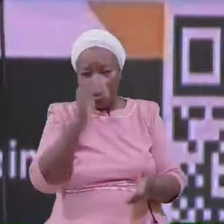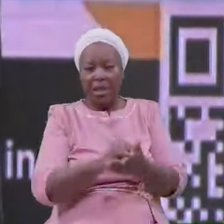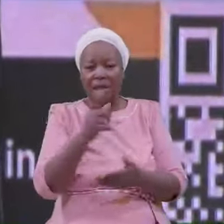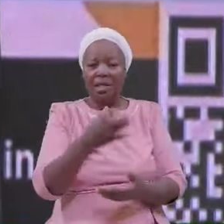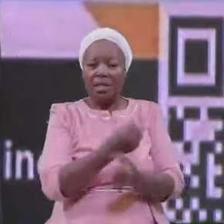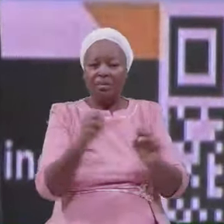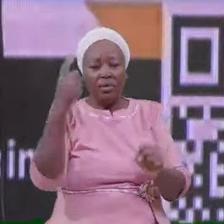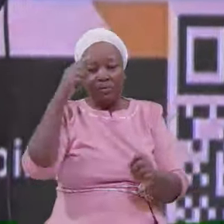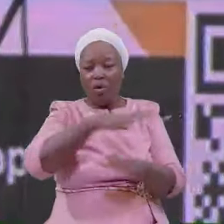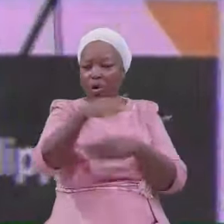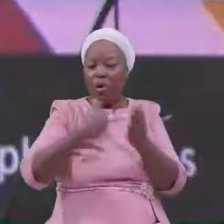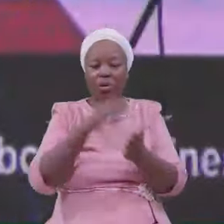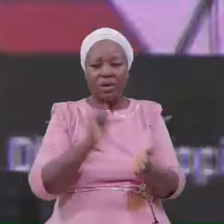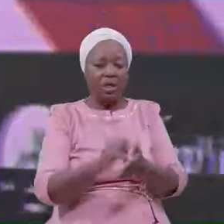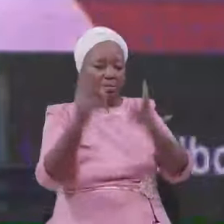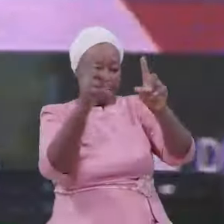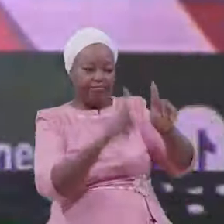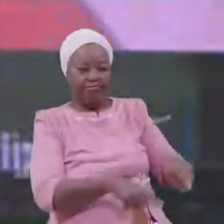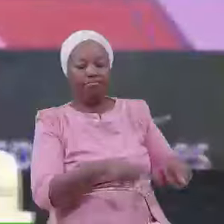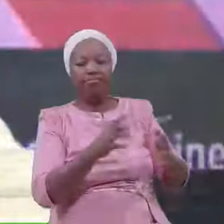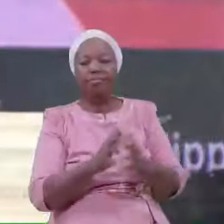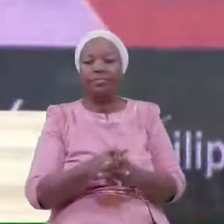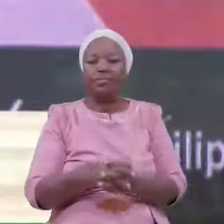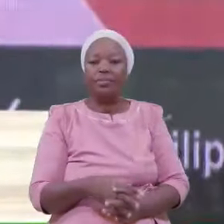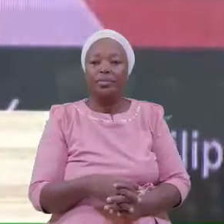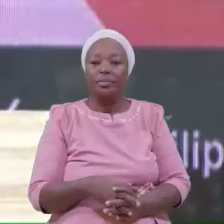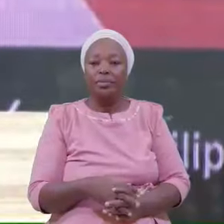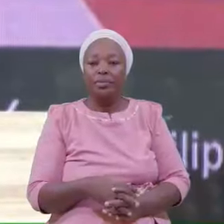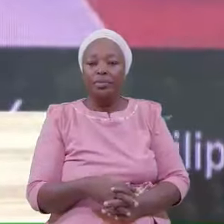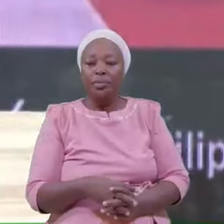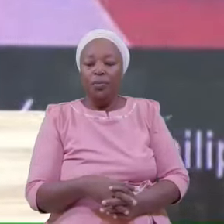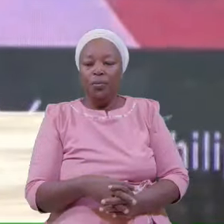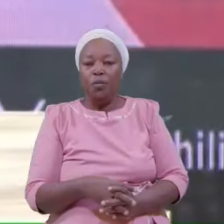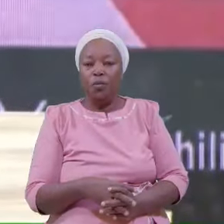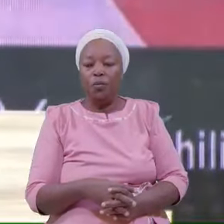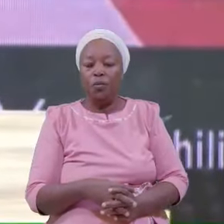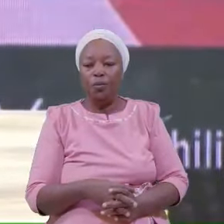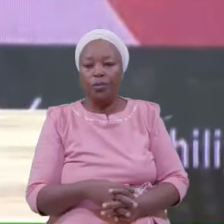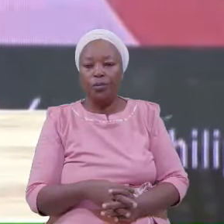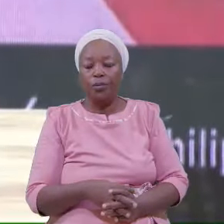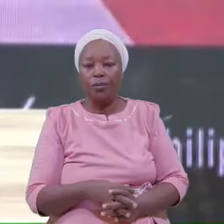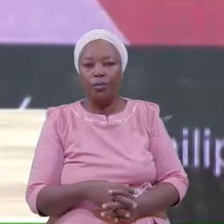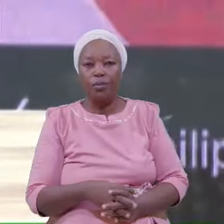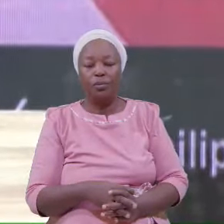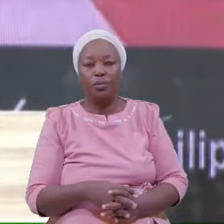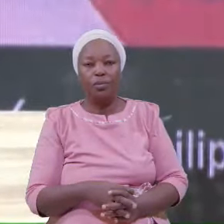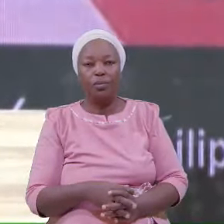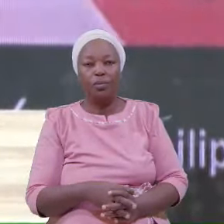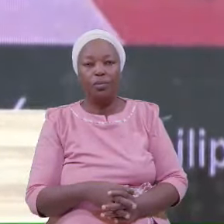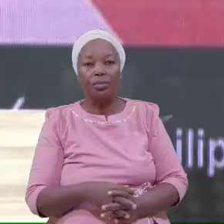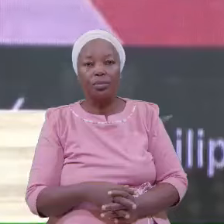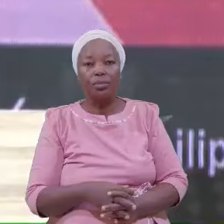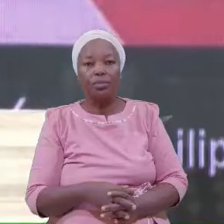come. Hindi isa-isahin ng preacher, 5 minuto dito, ipapaliwanag sa'yo, ipapanalangin, 5 minuto